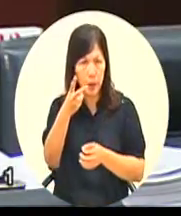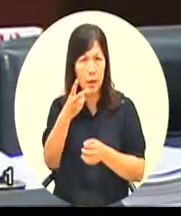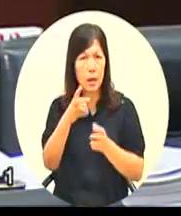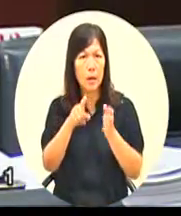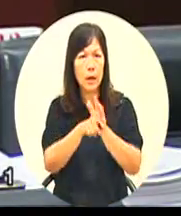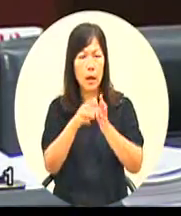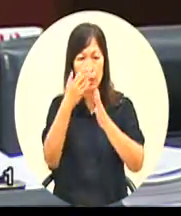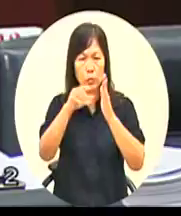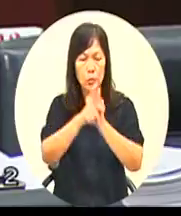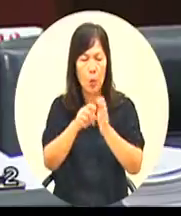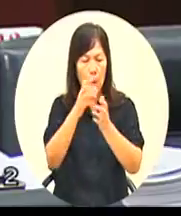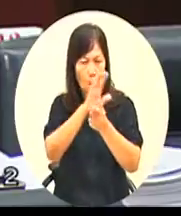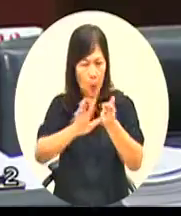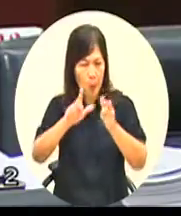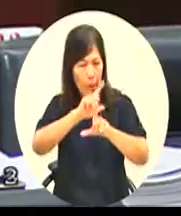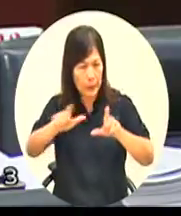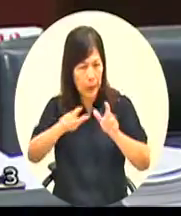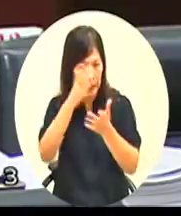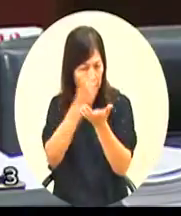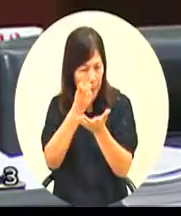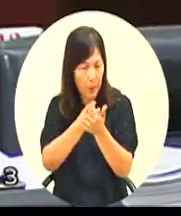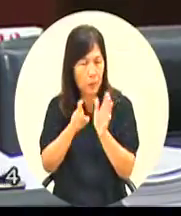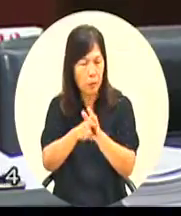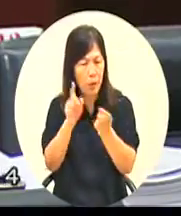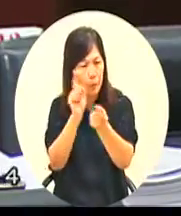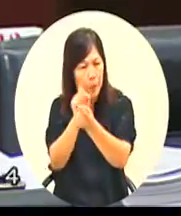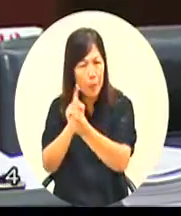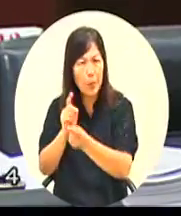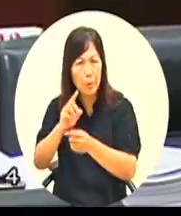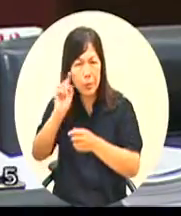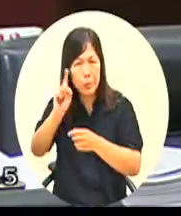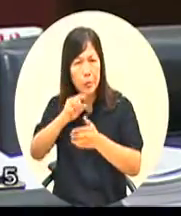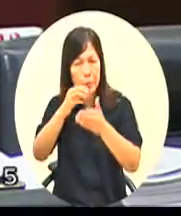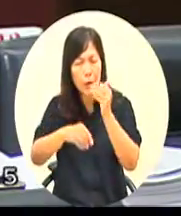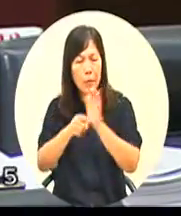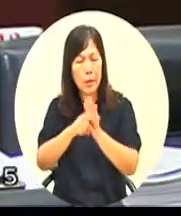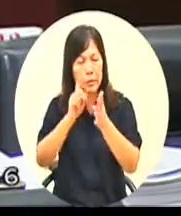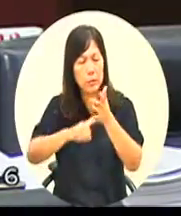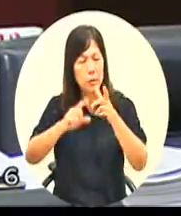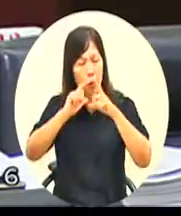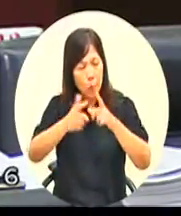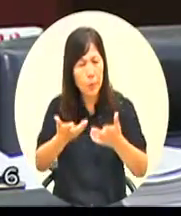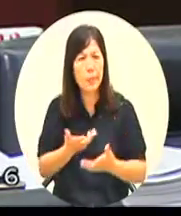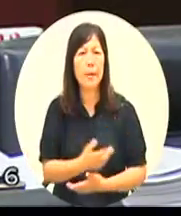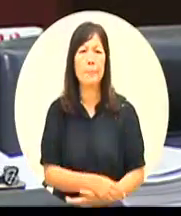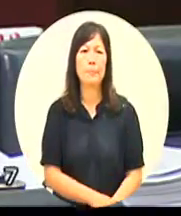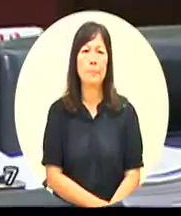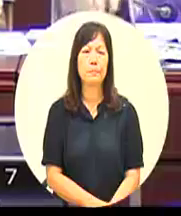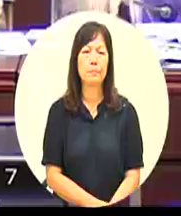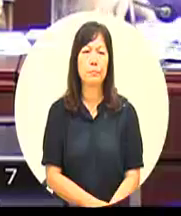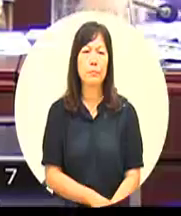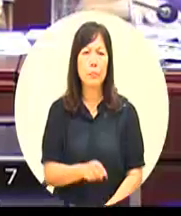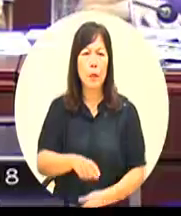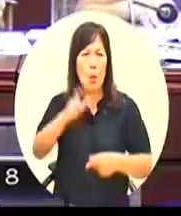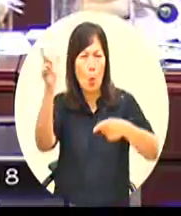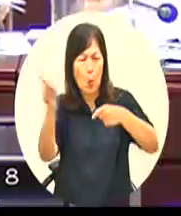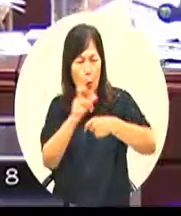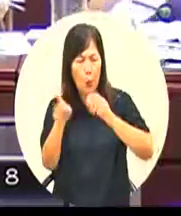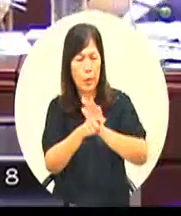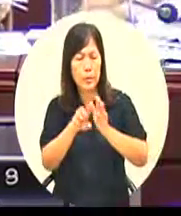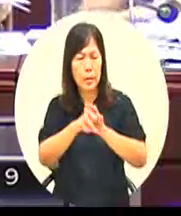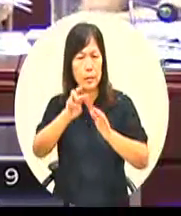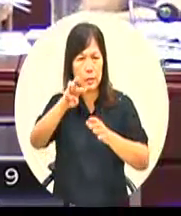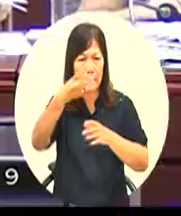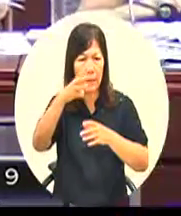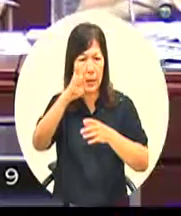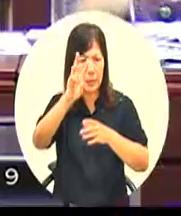校重创这么严重，你们有没有什么的对策？局长，你简单的跟我答复一下吗？ 这次风灾有